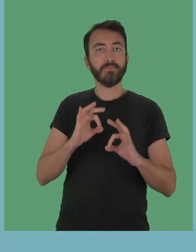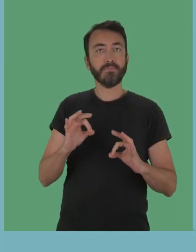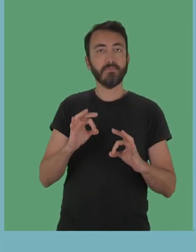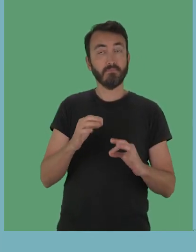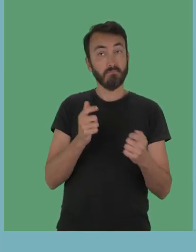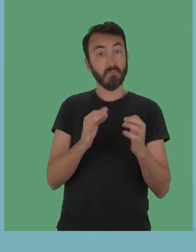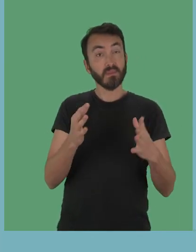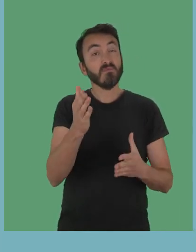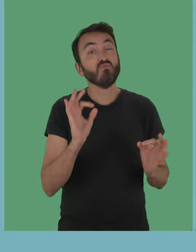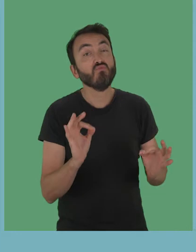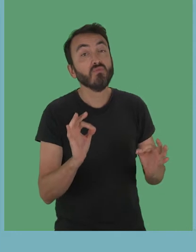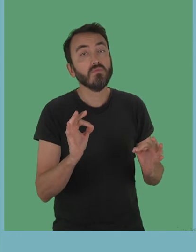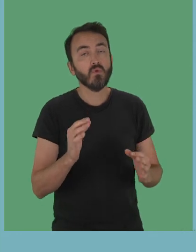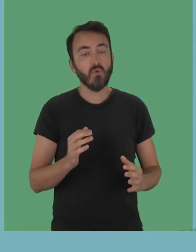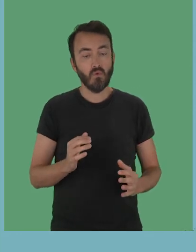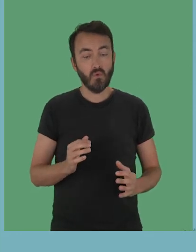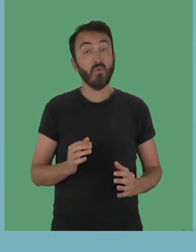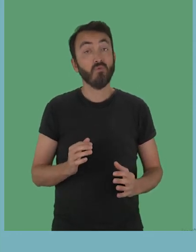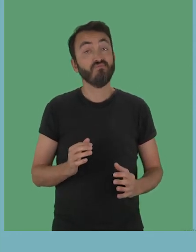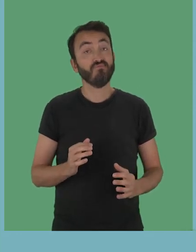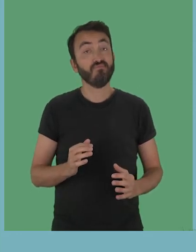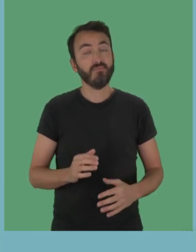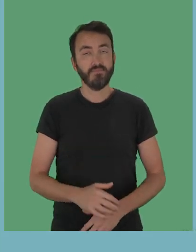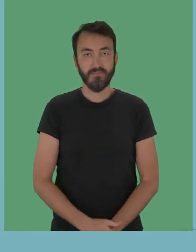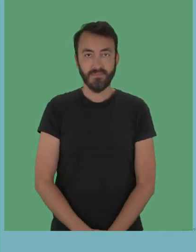Mais tu le connais déjà celui-là, non ?